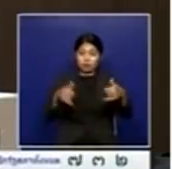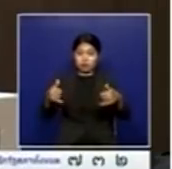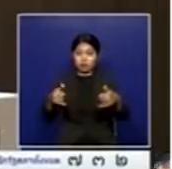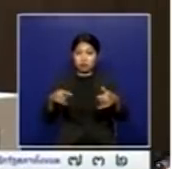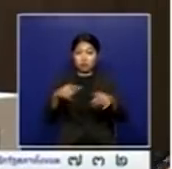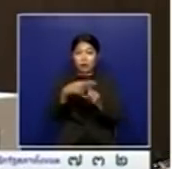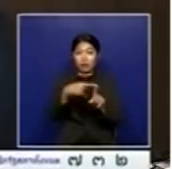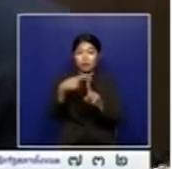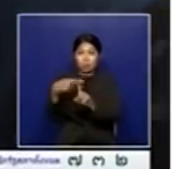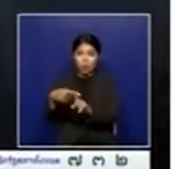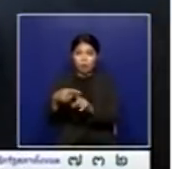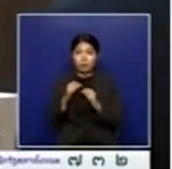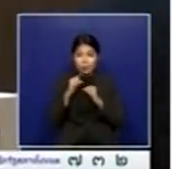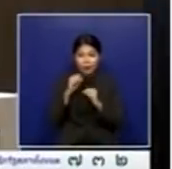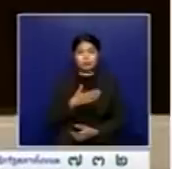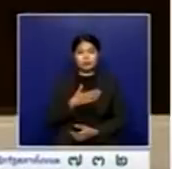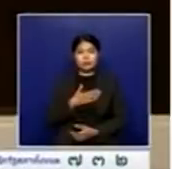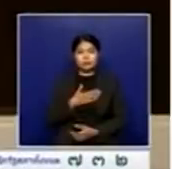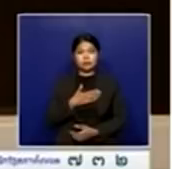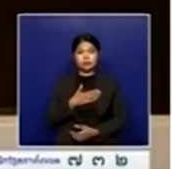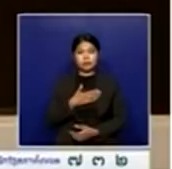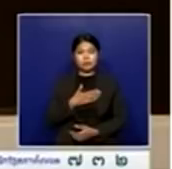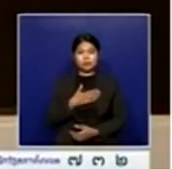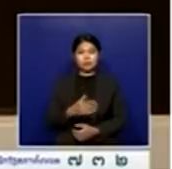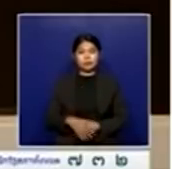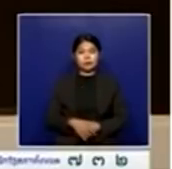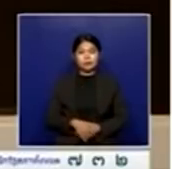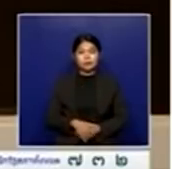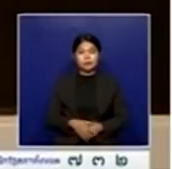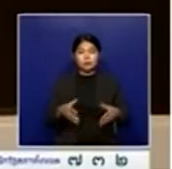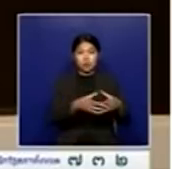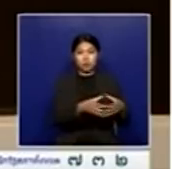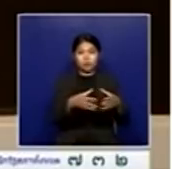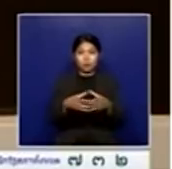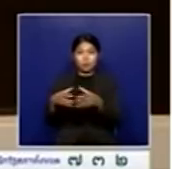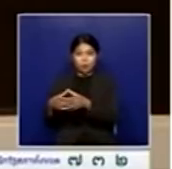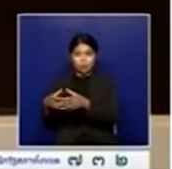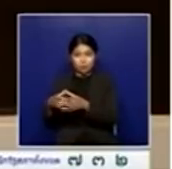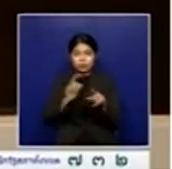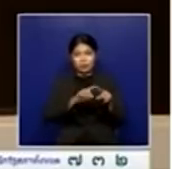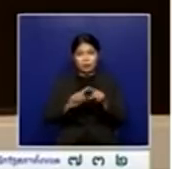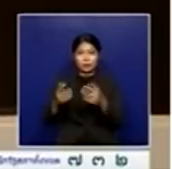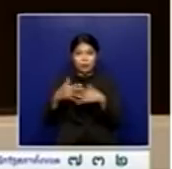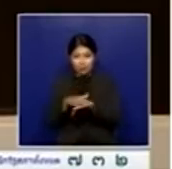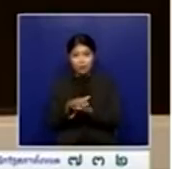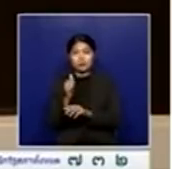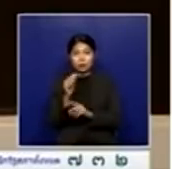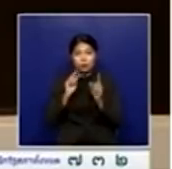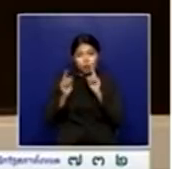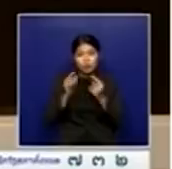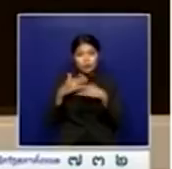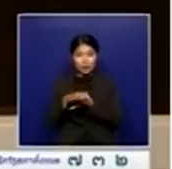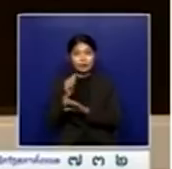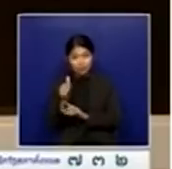ธรรมนูญเพราะในมาตรา 2552 56ด้วยนะครับการการรับข้อมูลเนี่ยทำได้เป็นหลายมาตราครับเมื่อมีการเสนอจากพรรคร่วมรัฐบาล